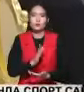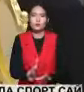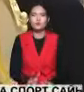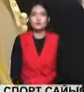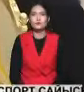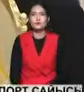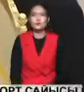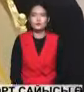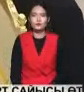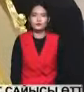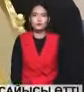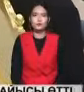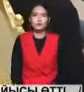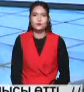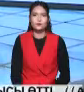Мөлдір Жақан, Астана Таймс.